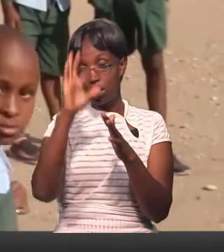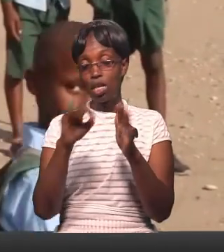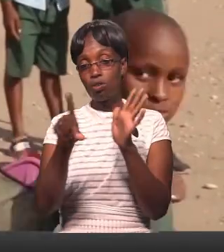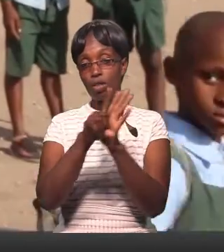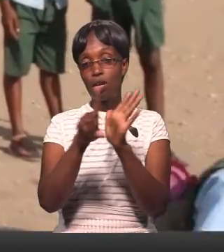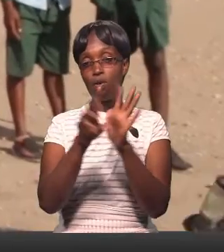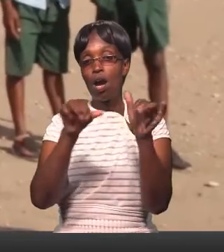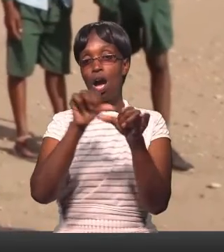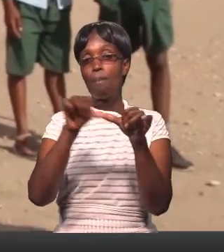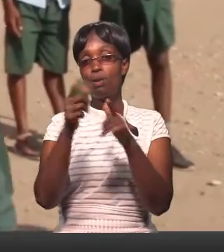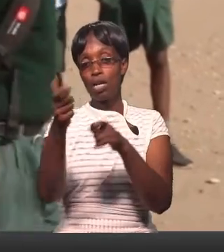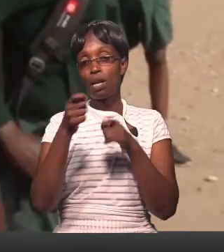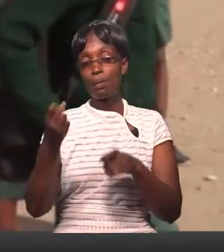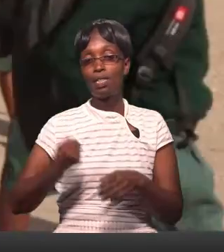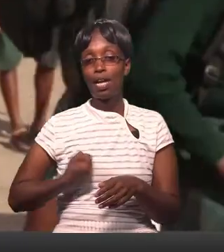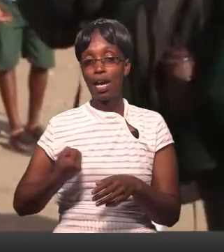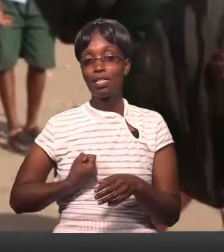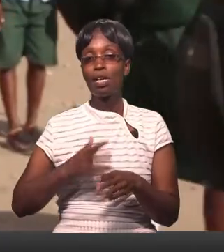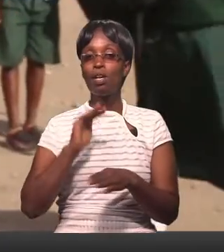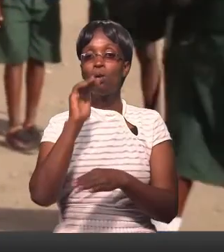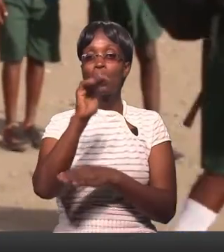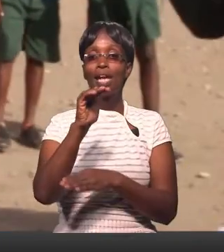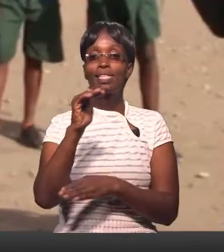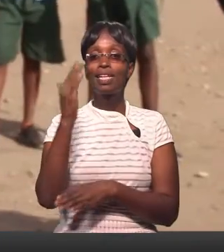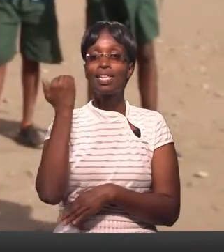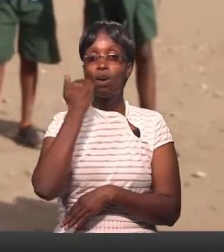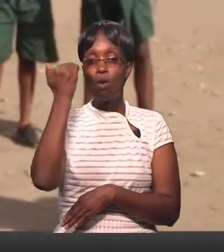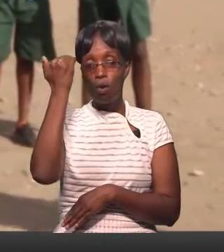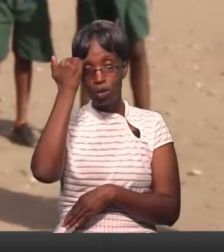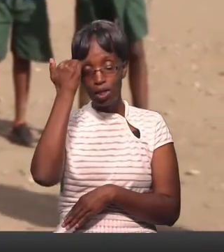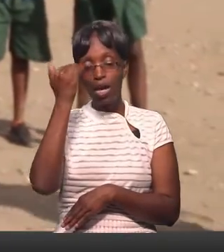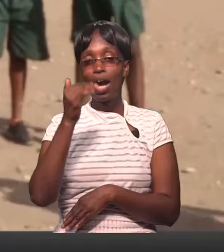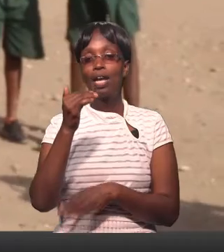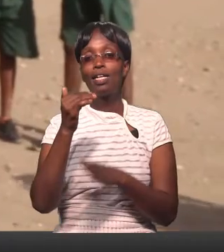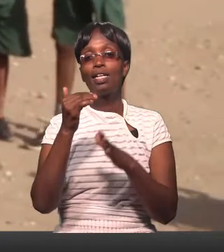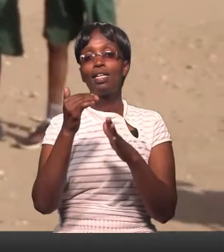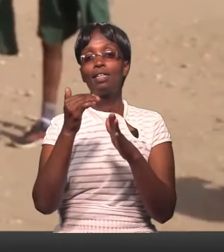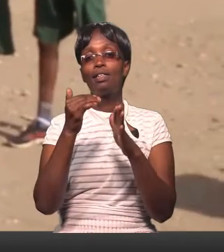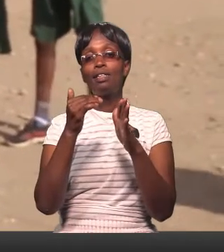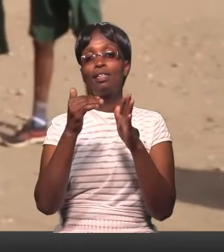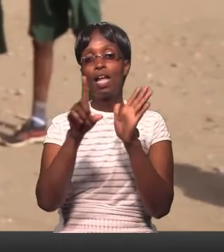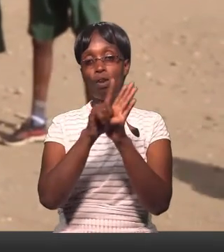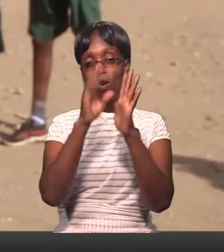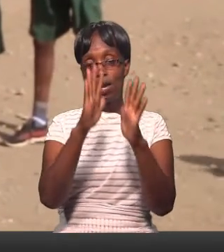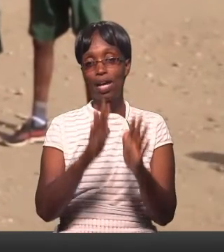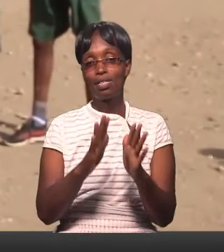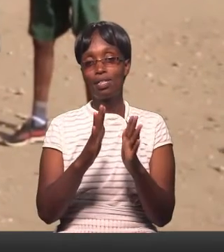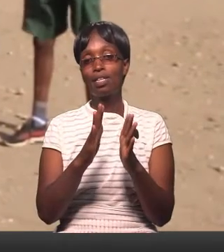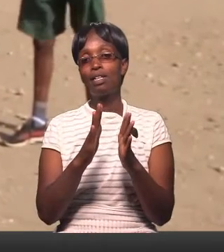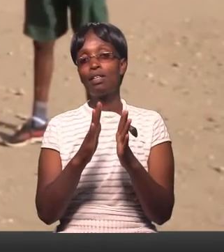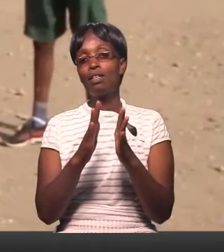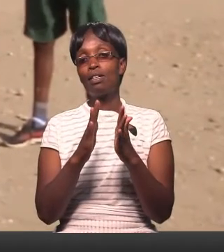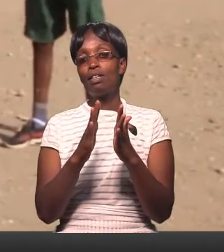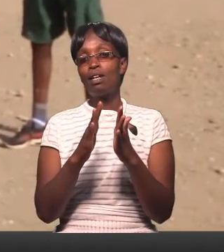our courts. Na serikali itupatie lawyers. Lawyers ambao wanasimamia kesi za wasichana wetu. You find out that